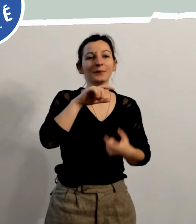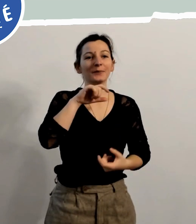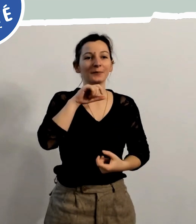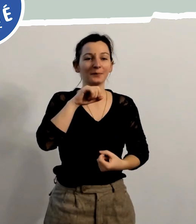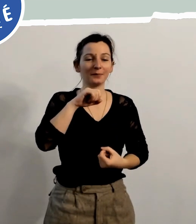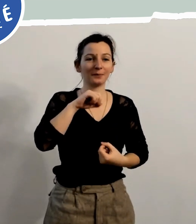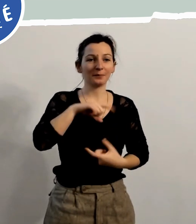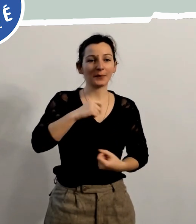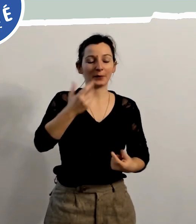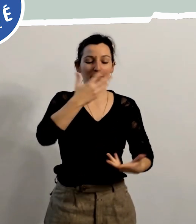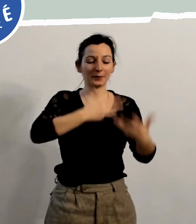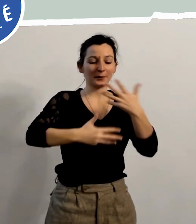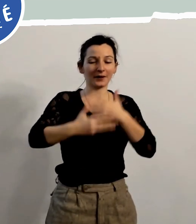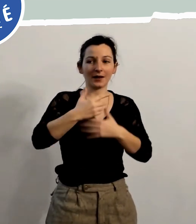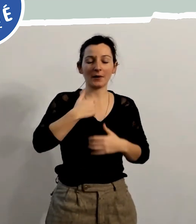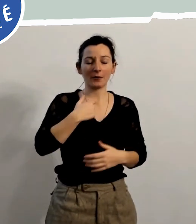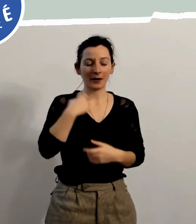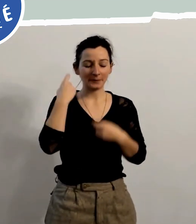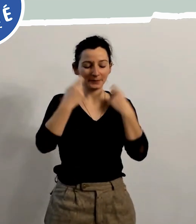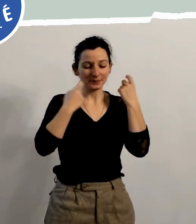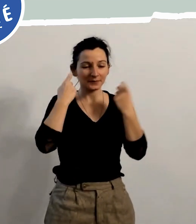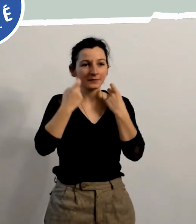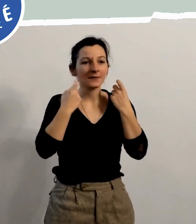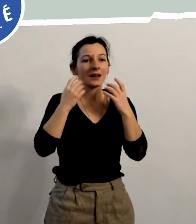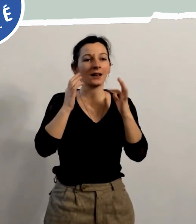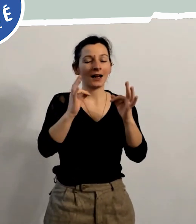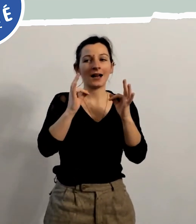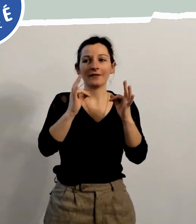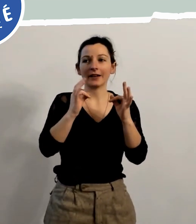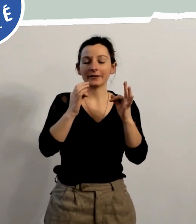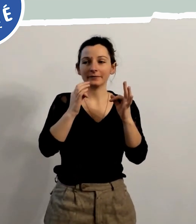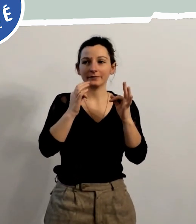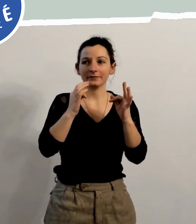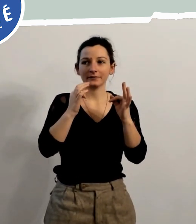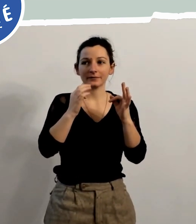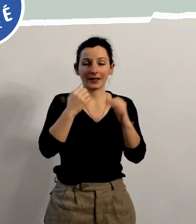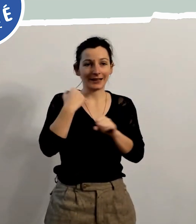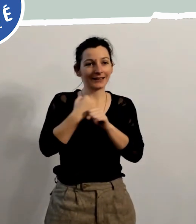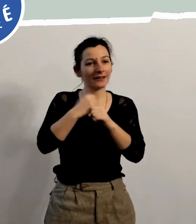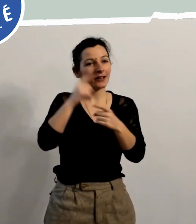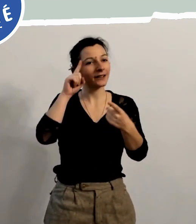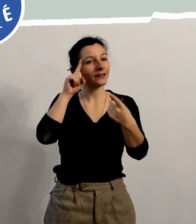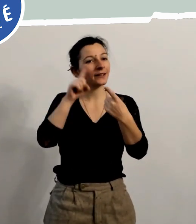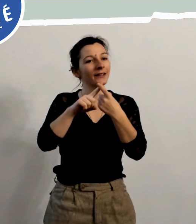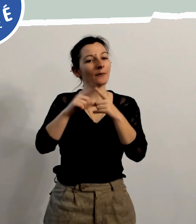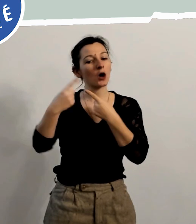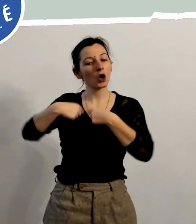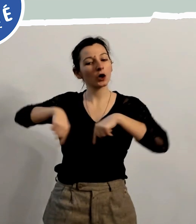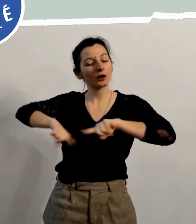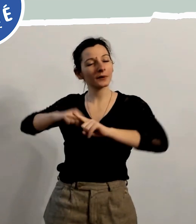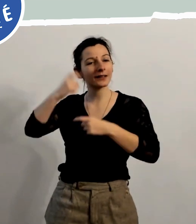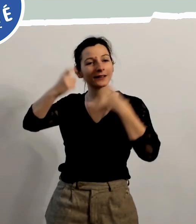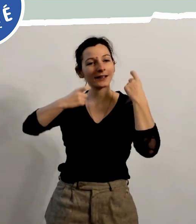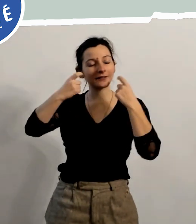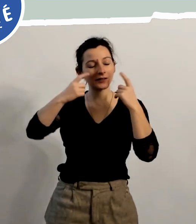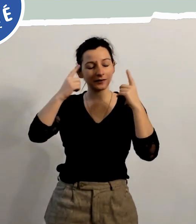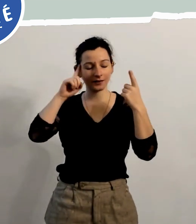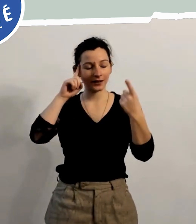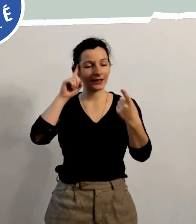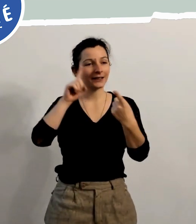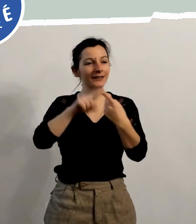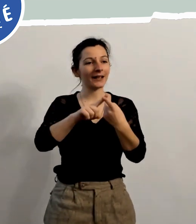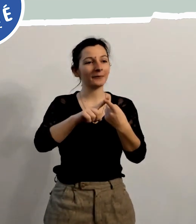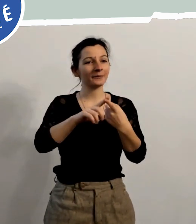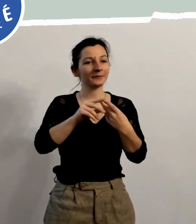endocriniens, sauf que je me suis penché énormément et je suis en train de faire un travail avec un comité de réflexion sur tout ce qui